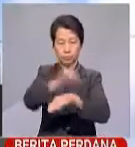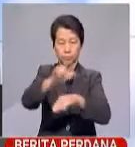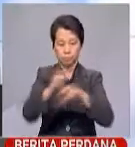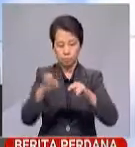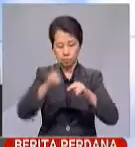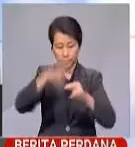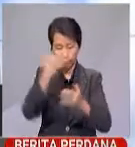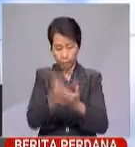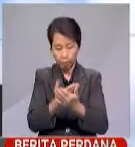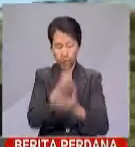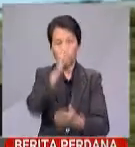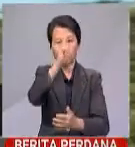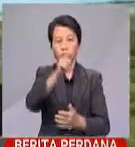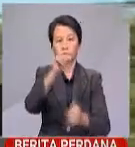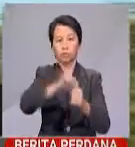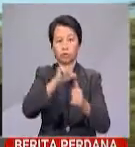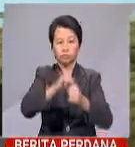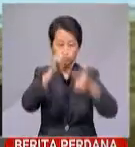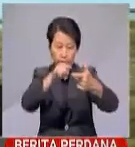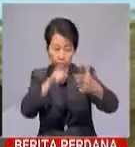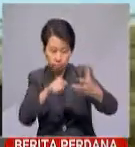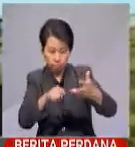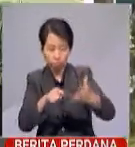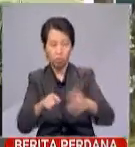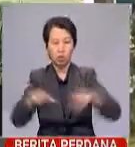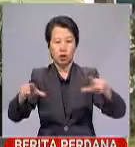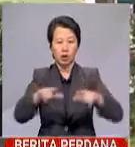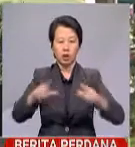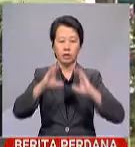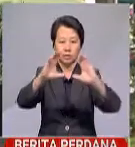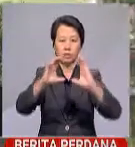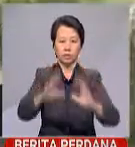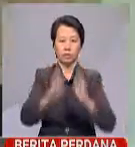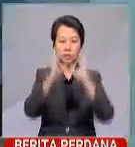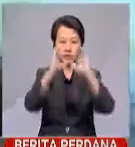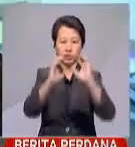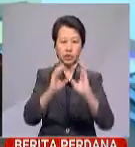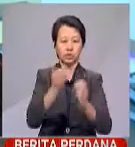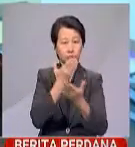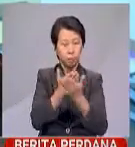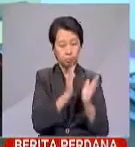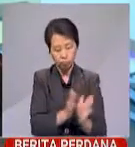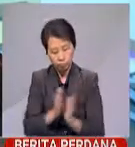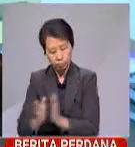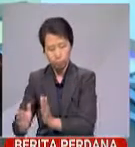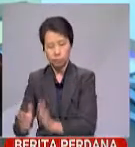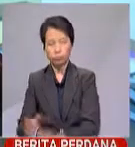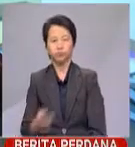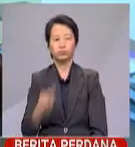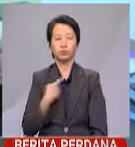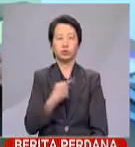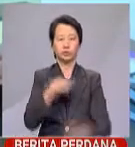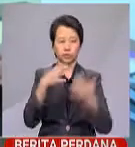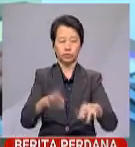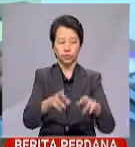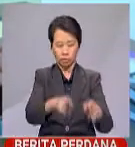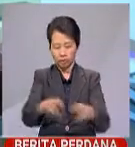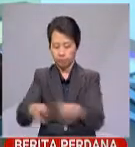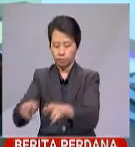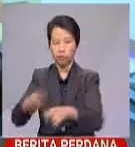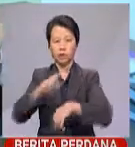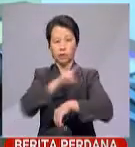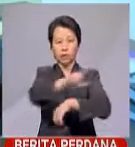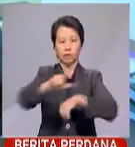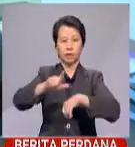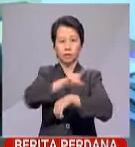baik bagi memastikan setiap aspek pelaksanaannya dilakukan secara teratur. Kita sudah rancang Labuan dan